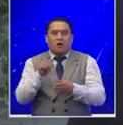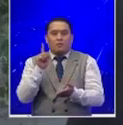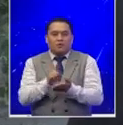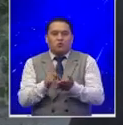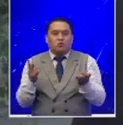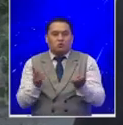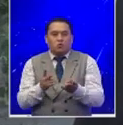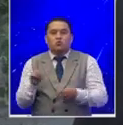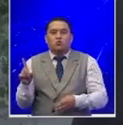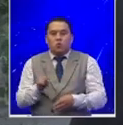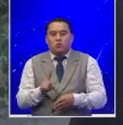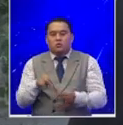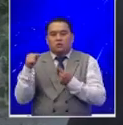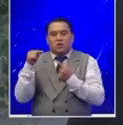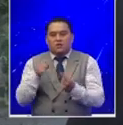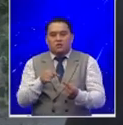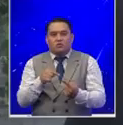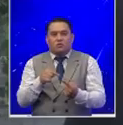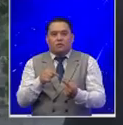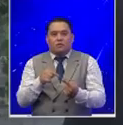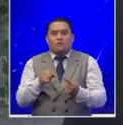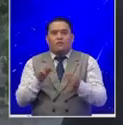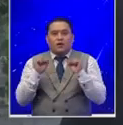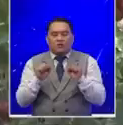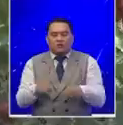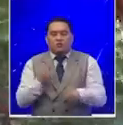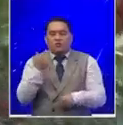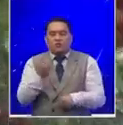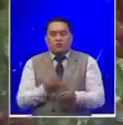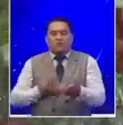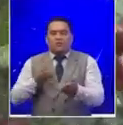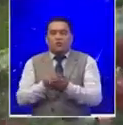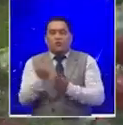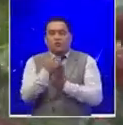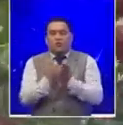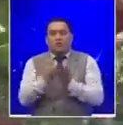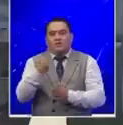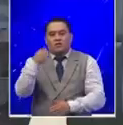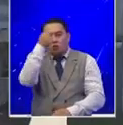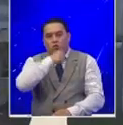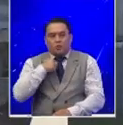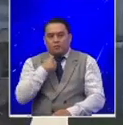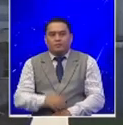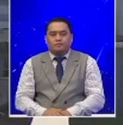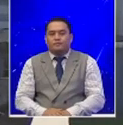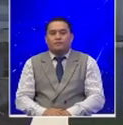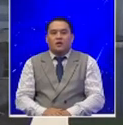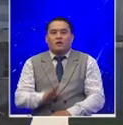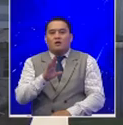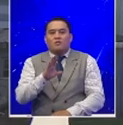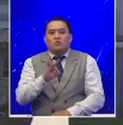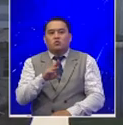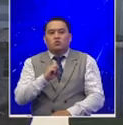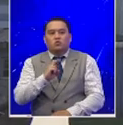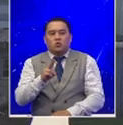образе, что соответствует возложенных средств на инвестиционную программу на 2020 год. Котельная в Восточном микрорайоне